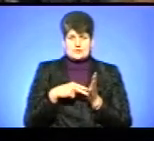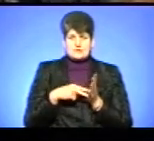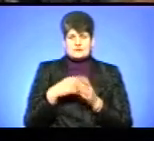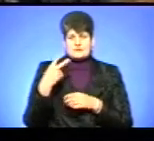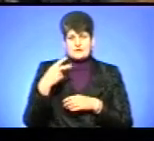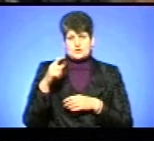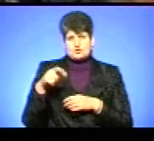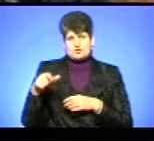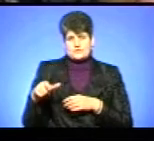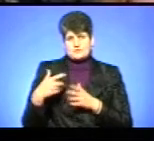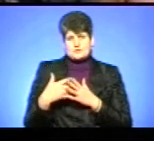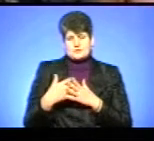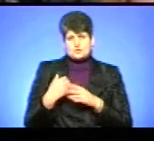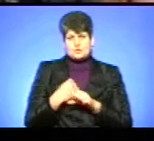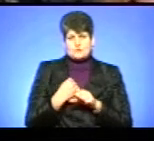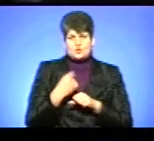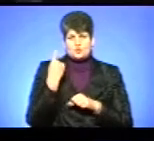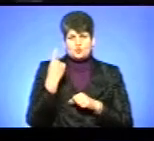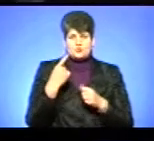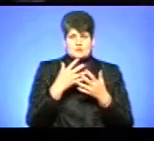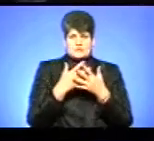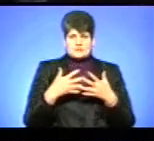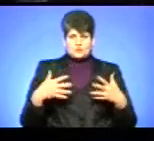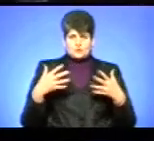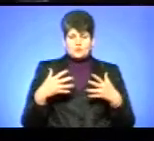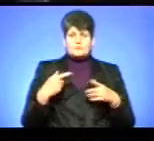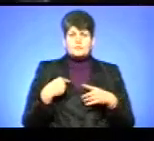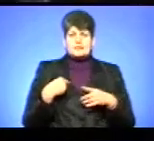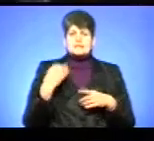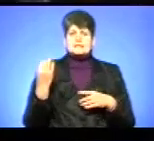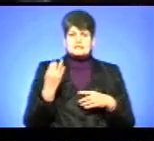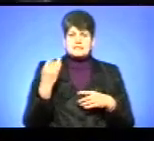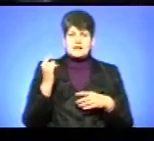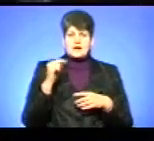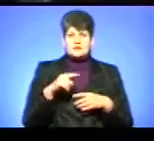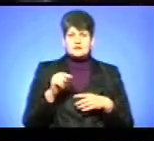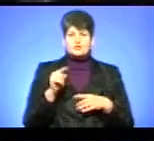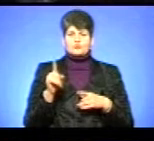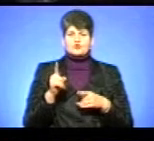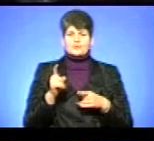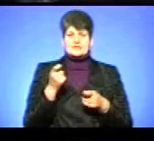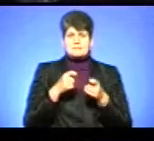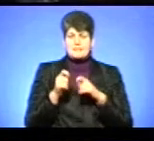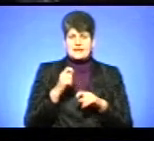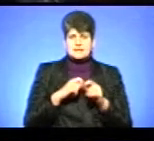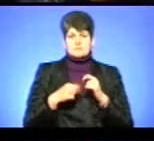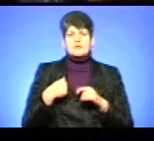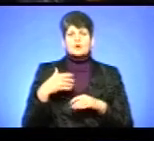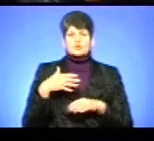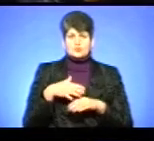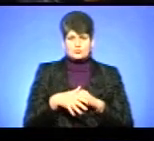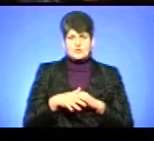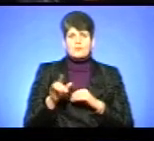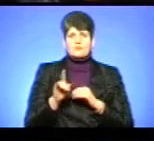чоловік в середньому створюється одну сітку. Ми зацікавлені в цьому, щоб плести її, тому що ми розуміємо,